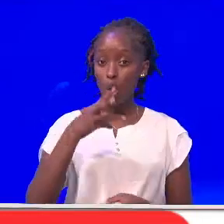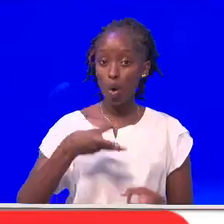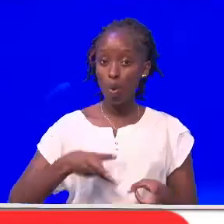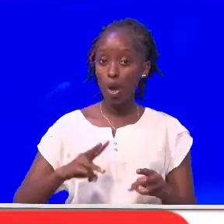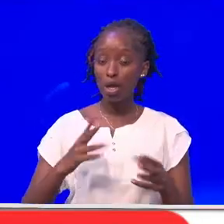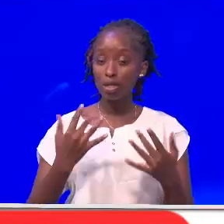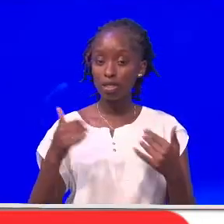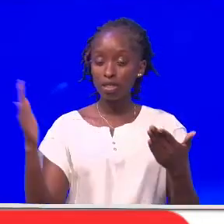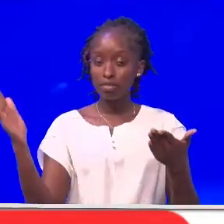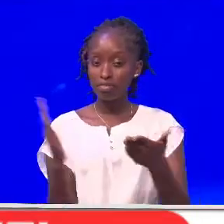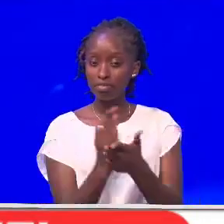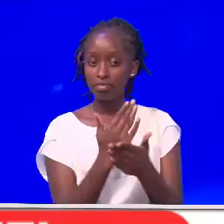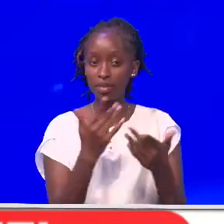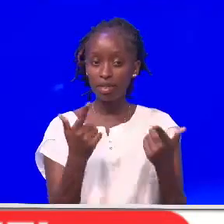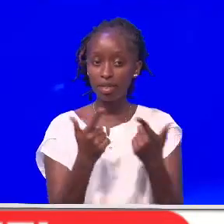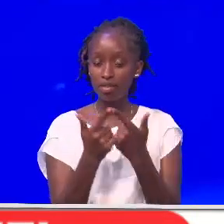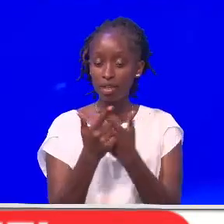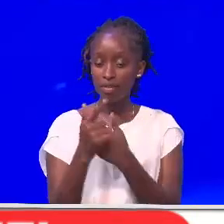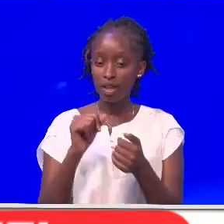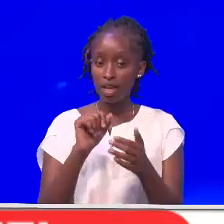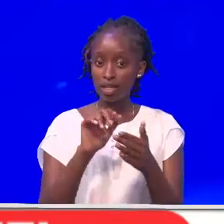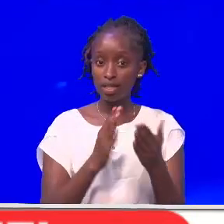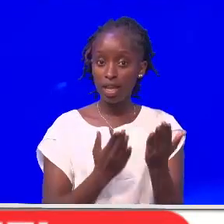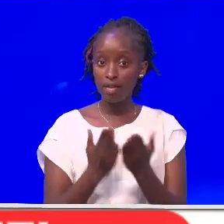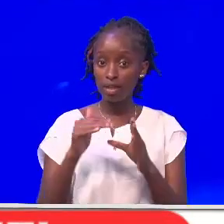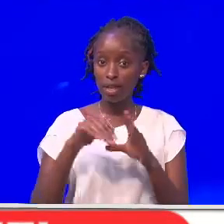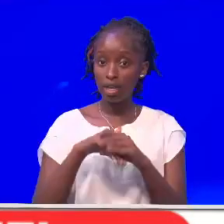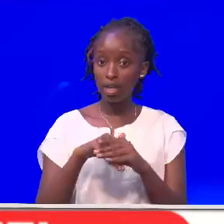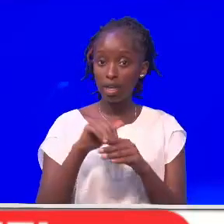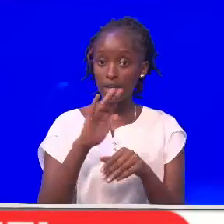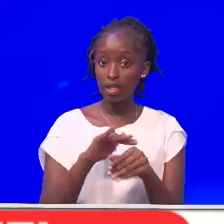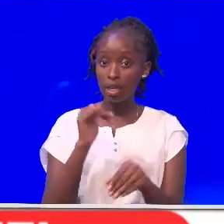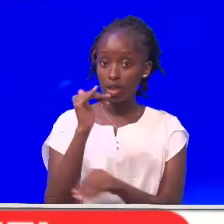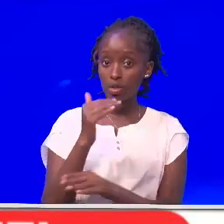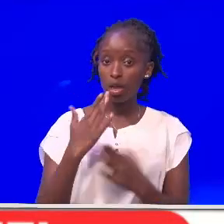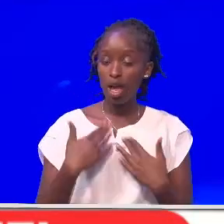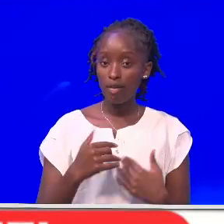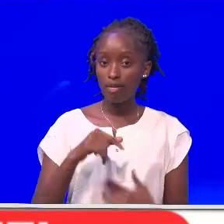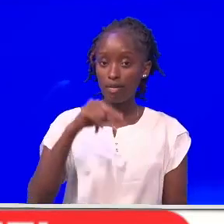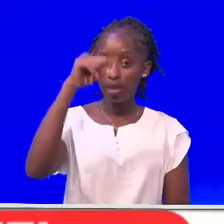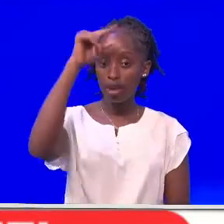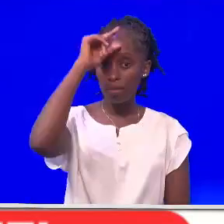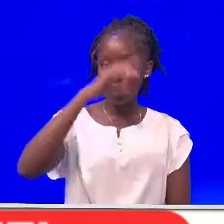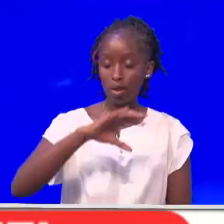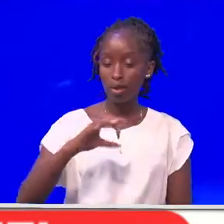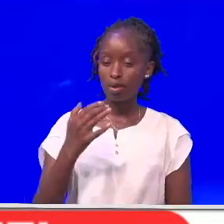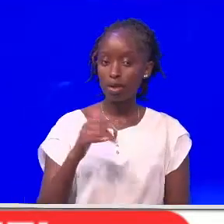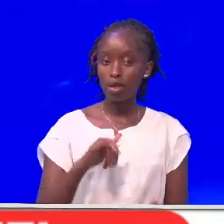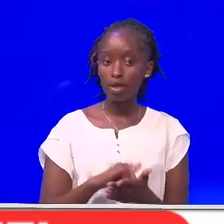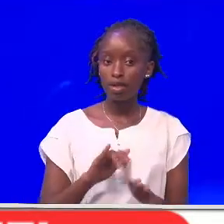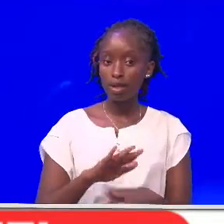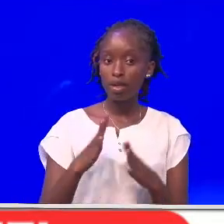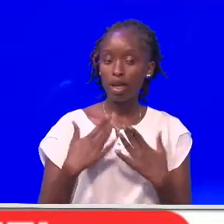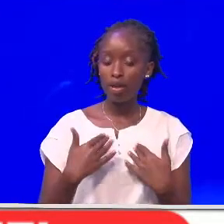Jeki huduma mbalimbali katika kaunti ya Trans Nzoia, serikali ya kaunti hiyo imeweka kazini makurutu